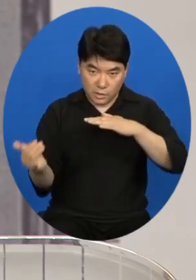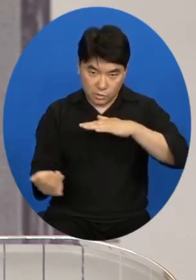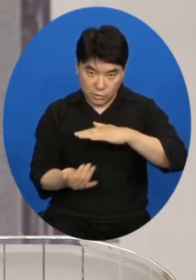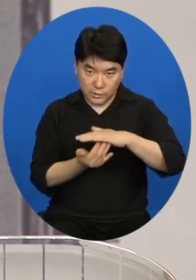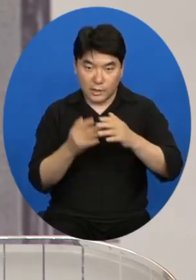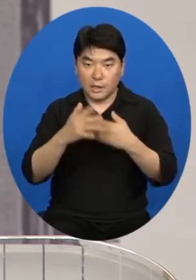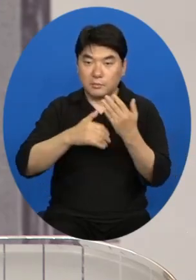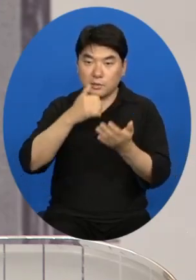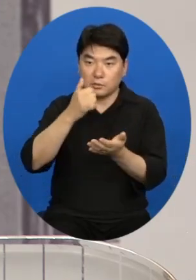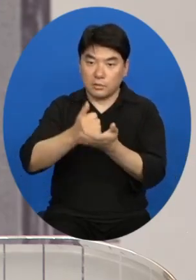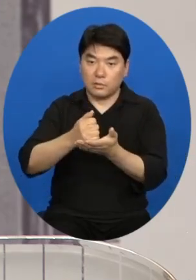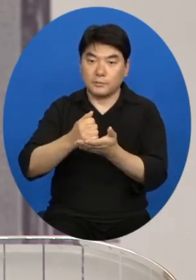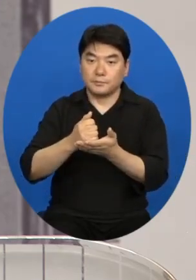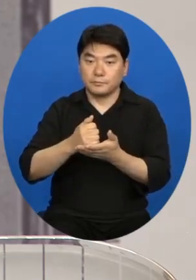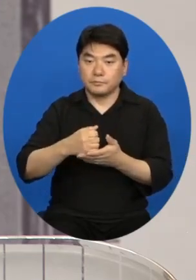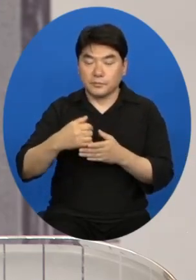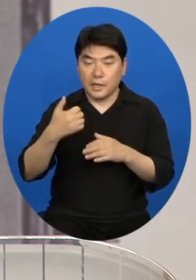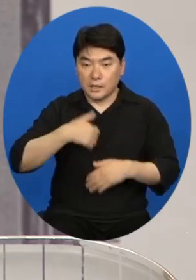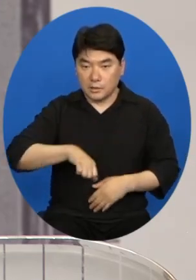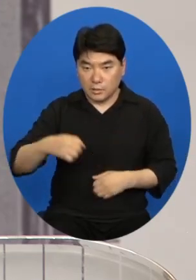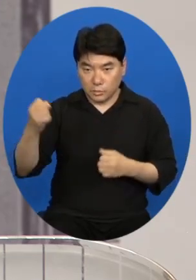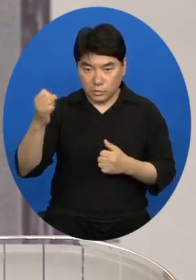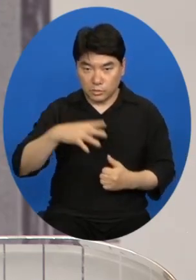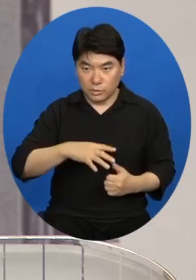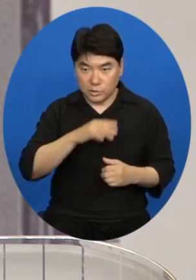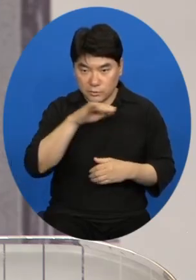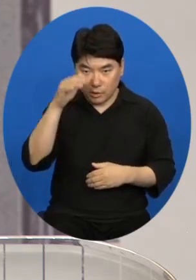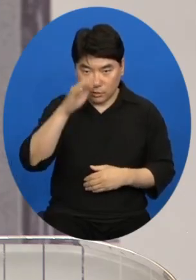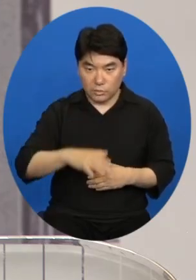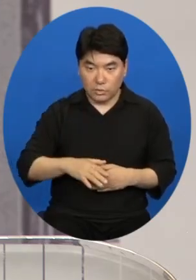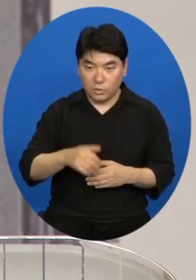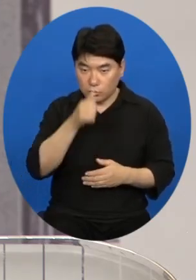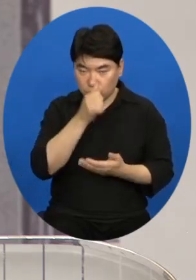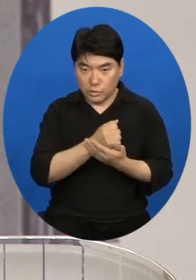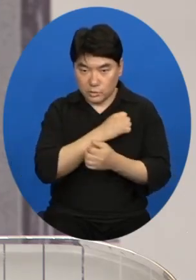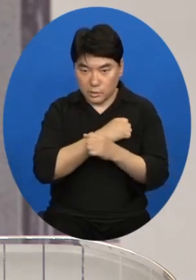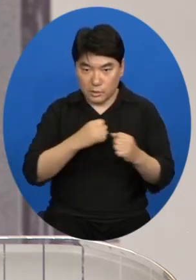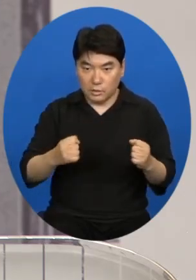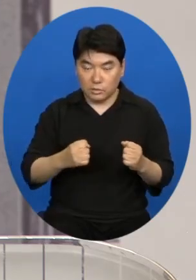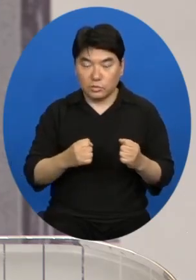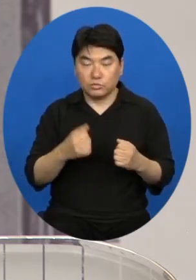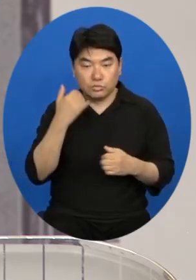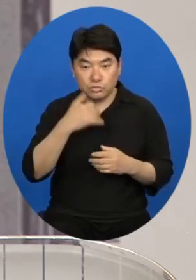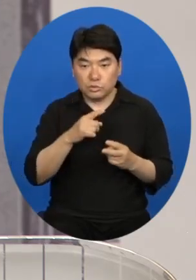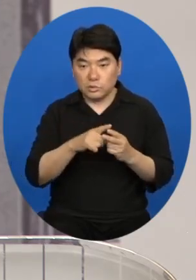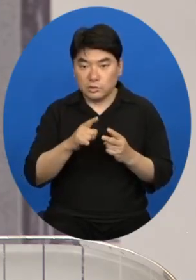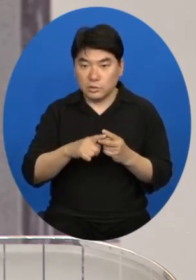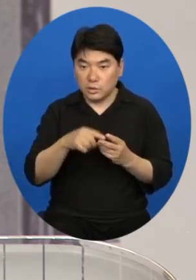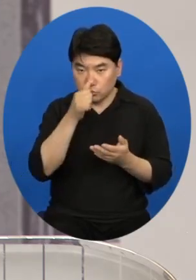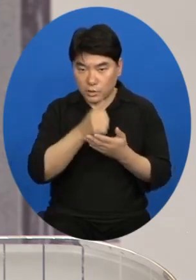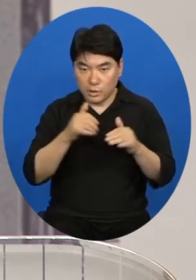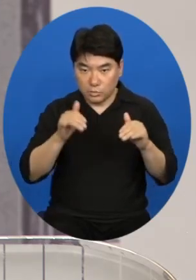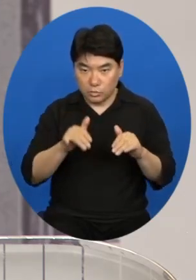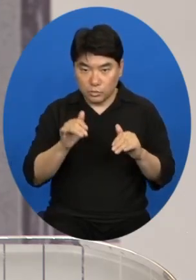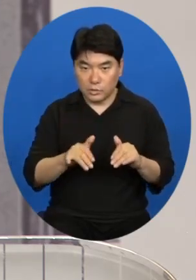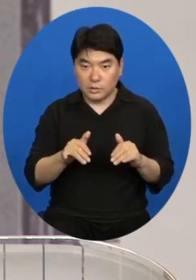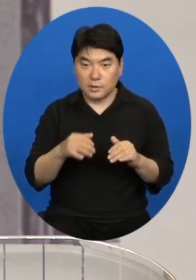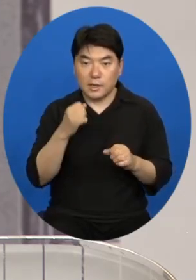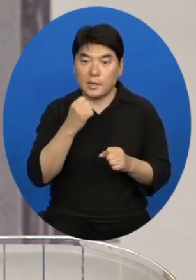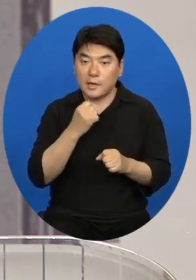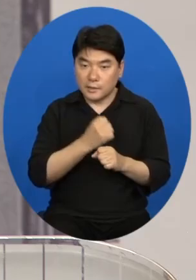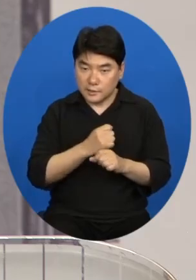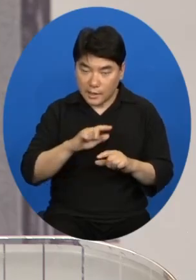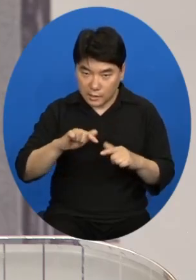보내셔서 십자가에서 죄사하게 하시고 누구든지 그를 믿는 자마다 더 이상 죄의 종노릇하지 아니하도록